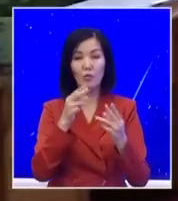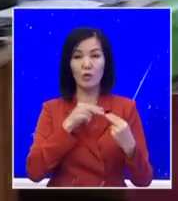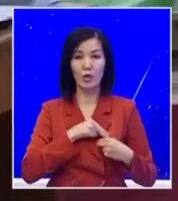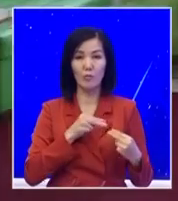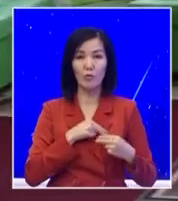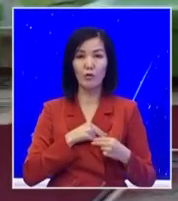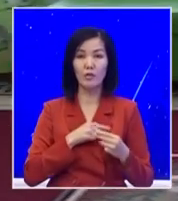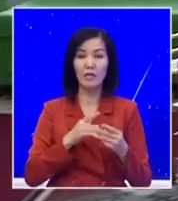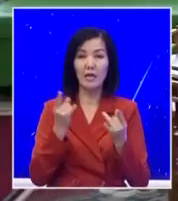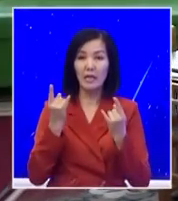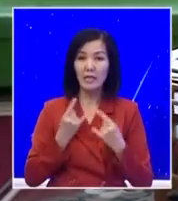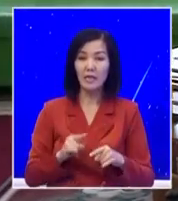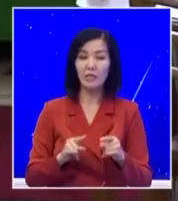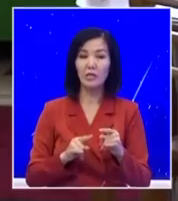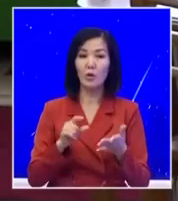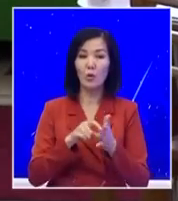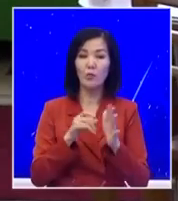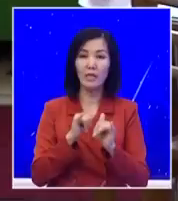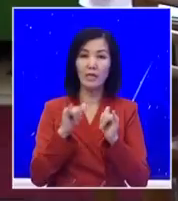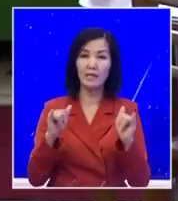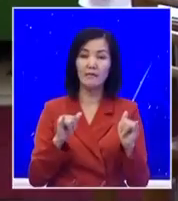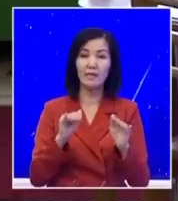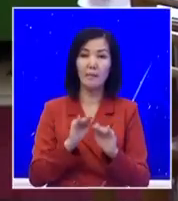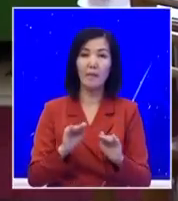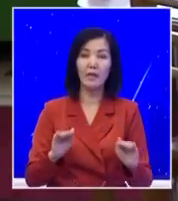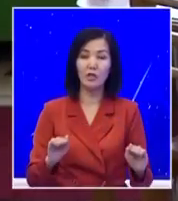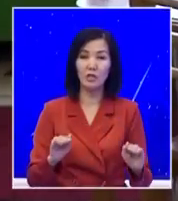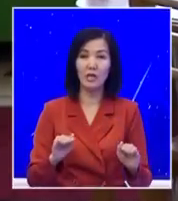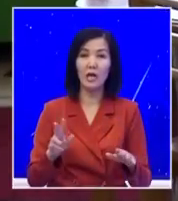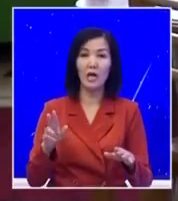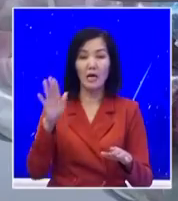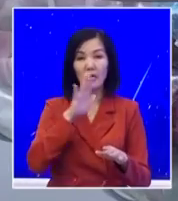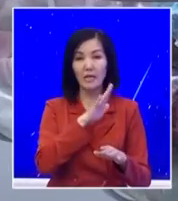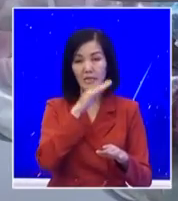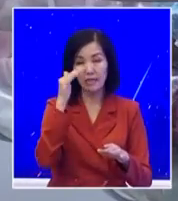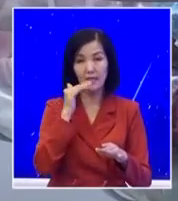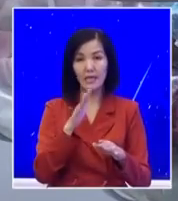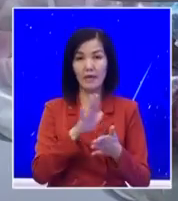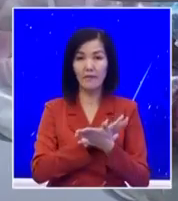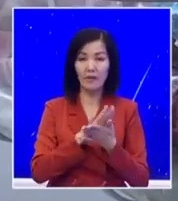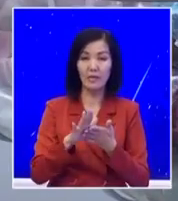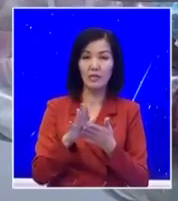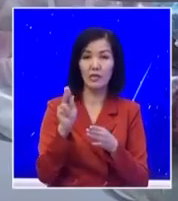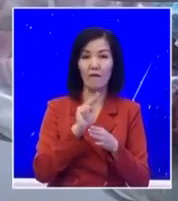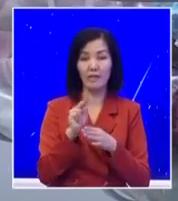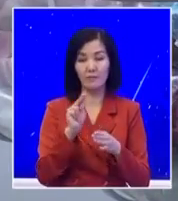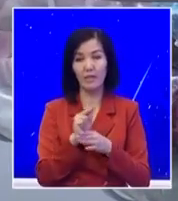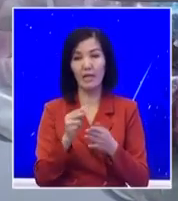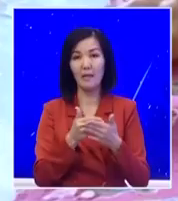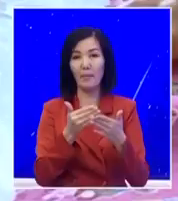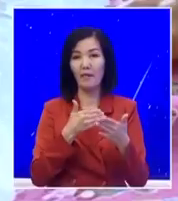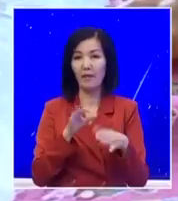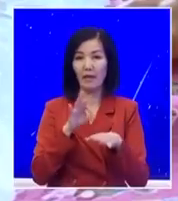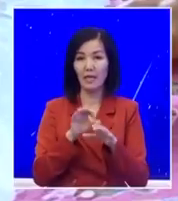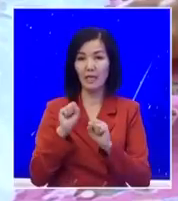практически с его рождения, а также комната для развития малышей. Здесь родители обучаются основным правилам гигиенического воспитания, профилактики